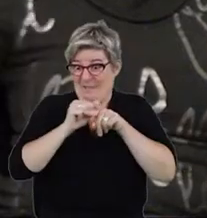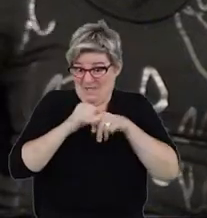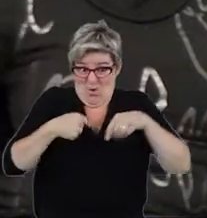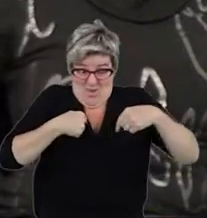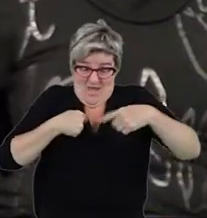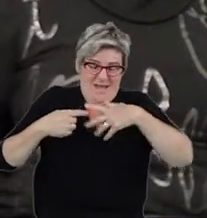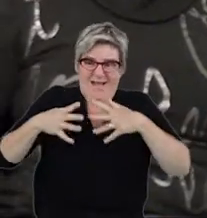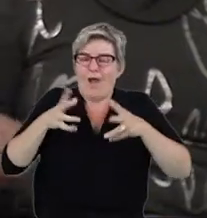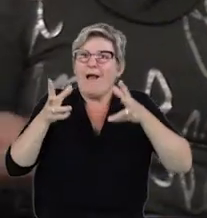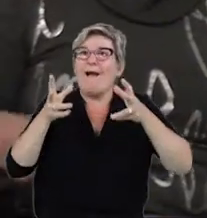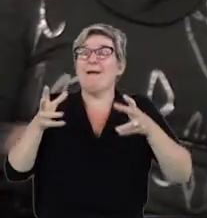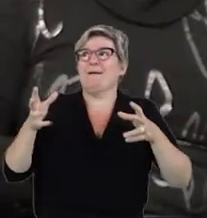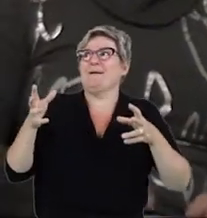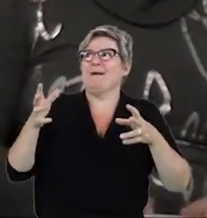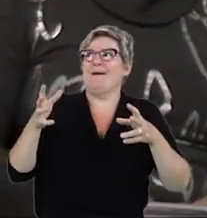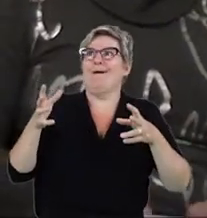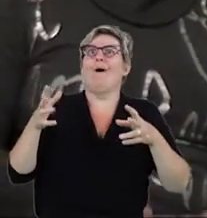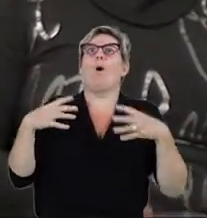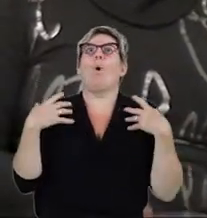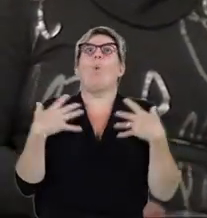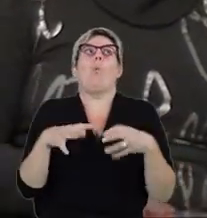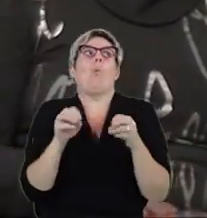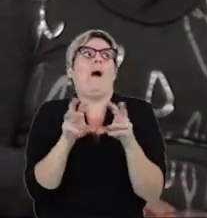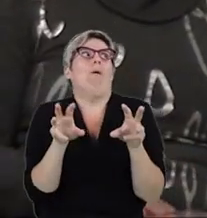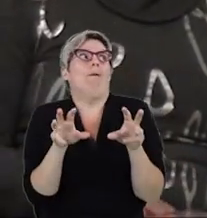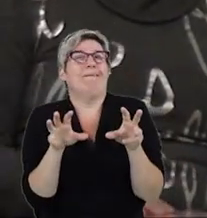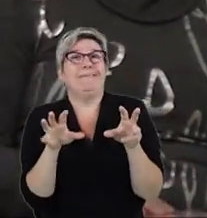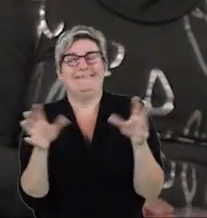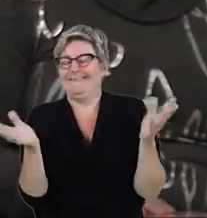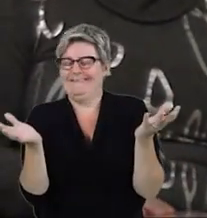là, qui joue avec son crayon, qui joue avec les feuilles, puis... Oh, wow!